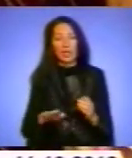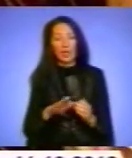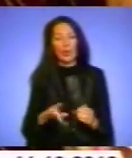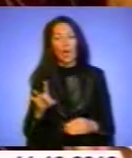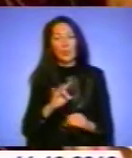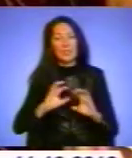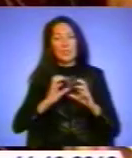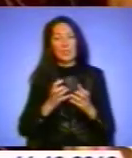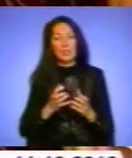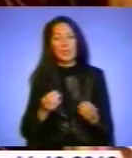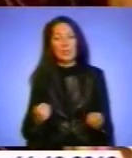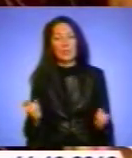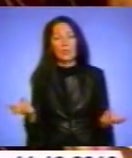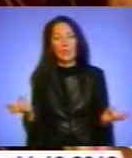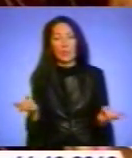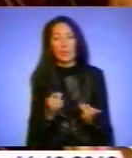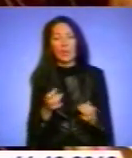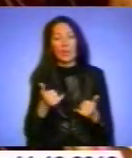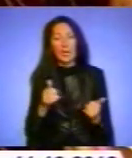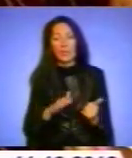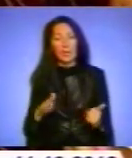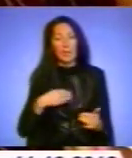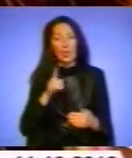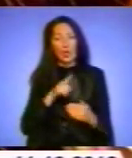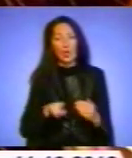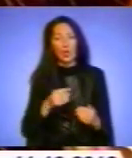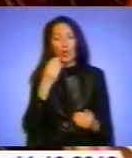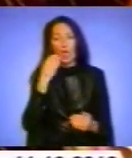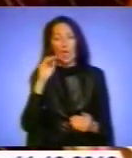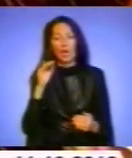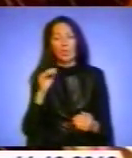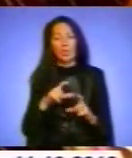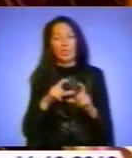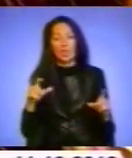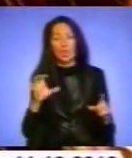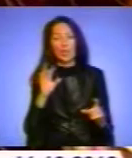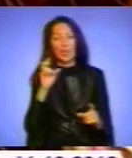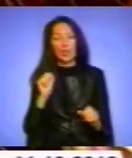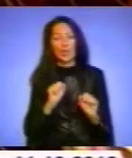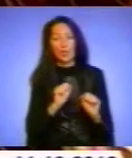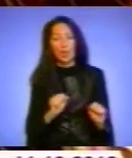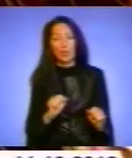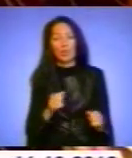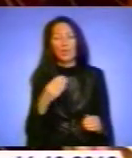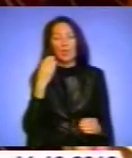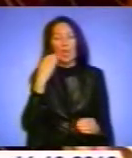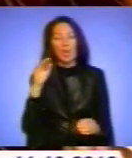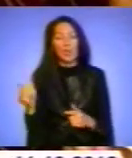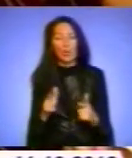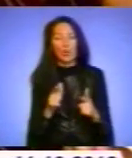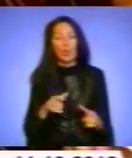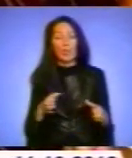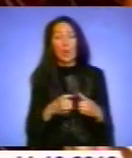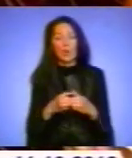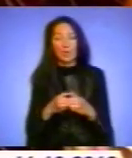для дітей. Ми переконані, що найкращий заклад соціального захисту для дітей, з найкращим підготовленим персоналом,